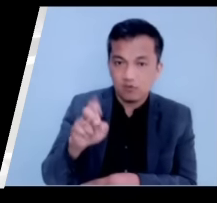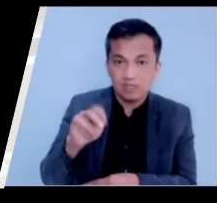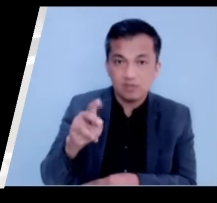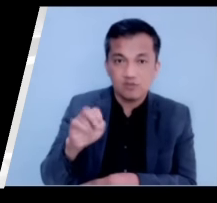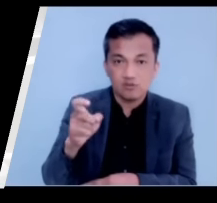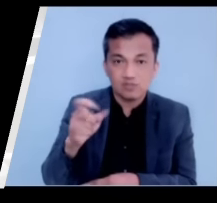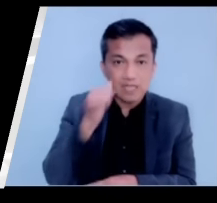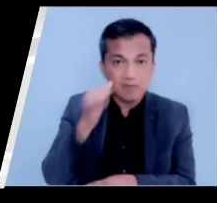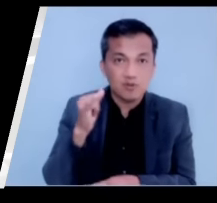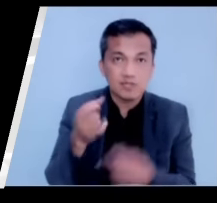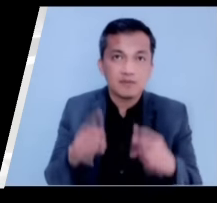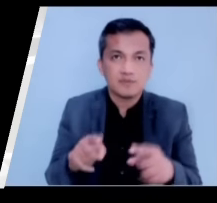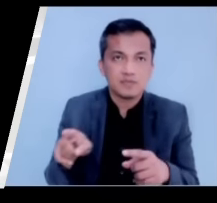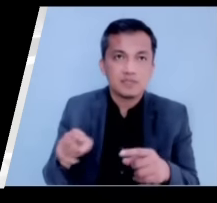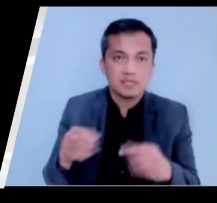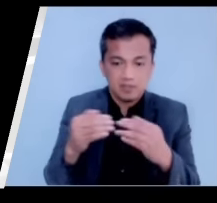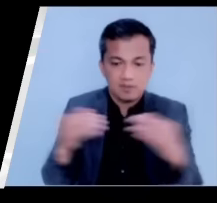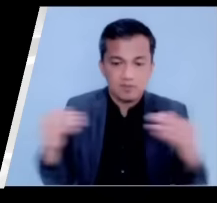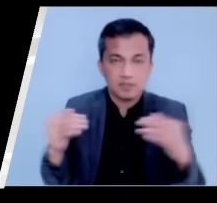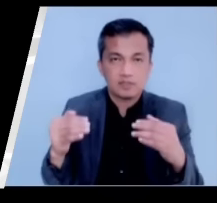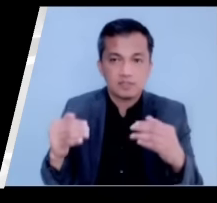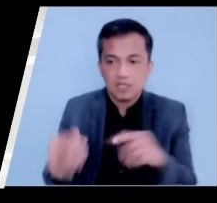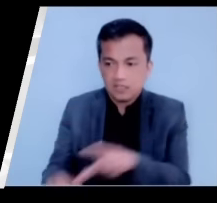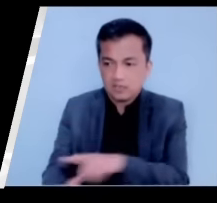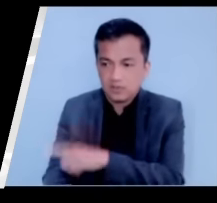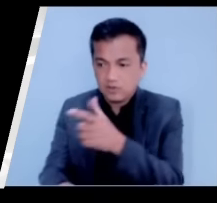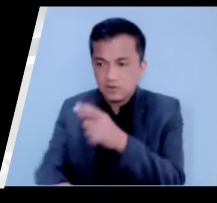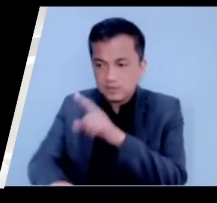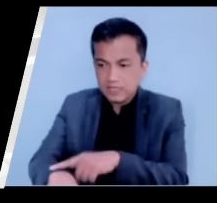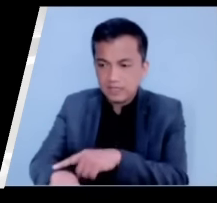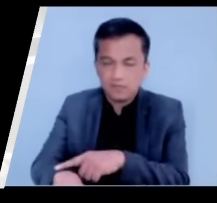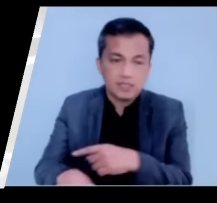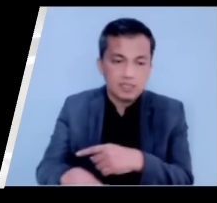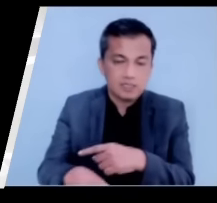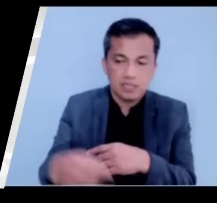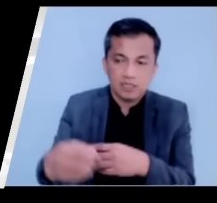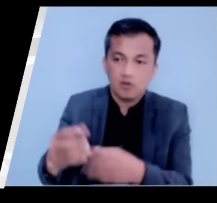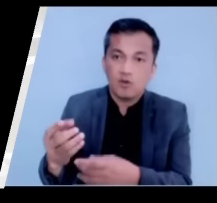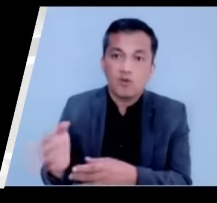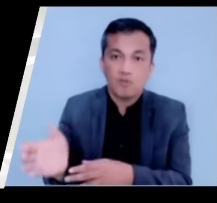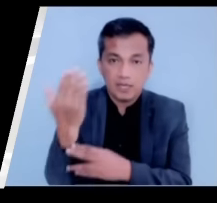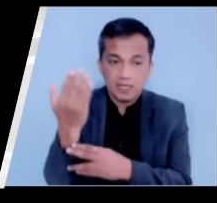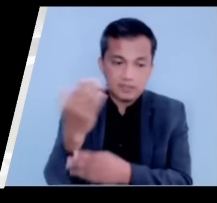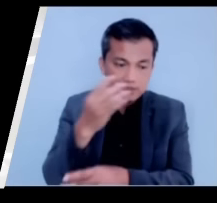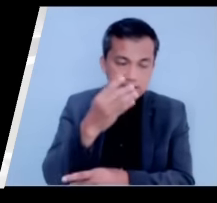kailan naging halos pantay ang haba ng oras sa araw at gabi. Abangan din ang